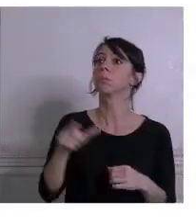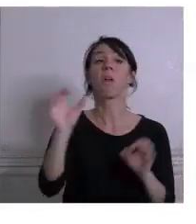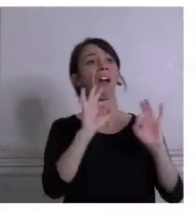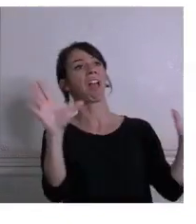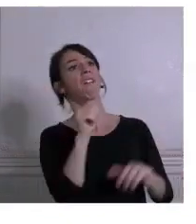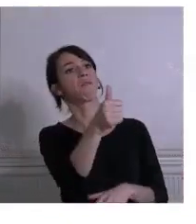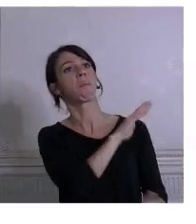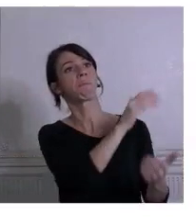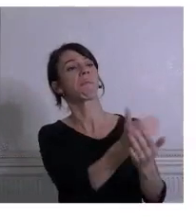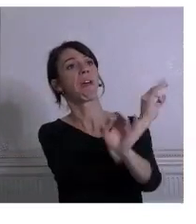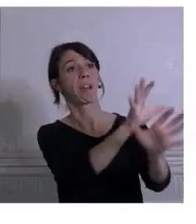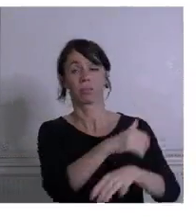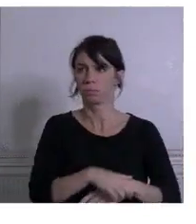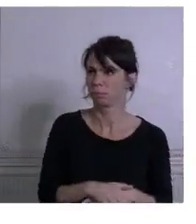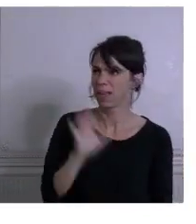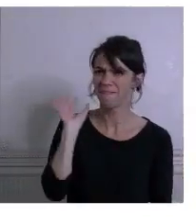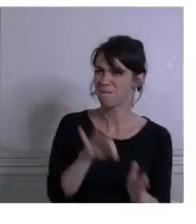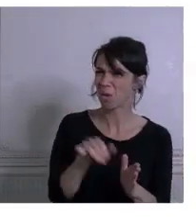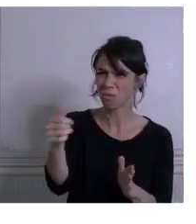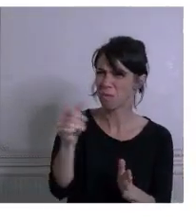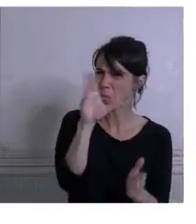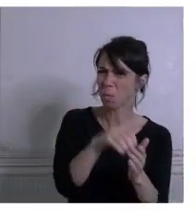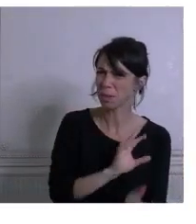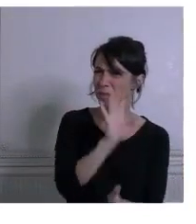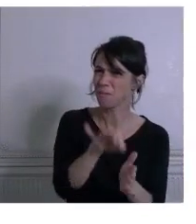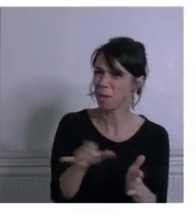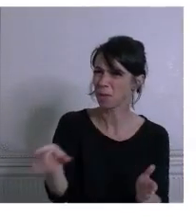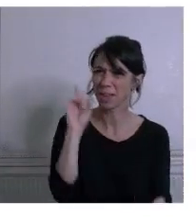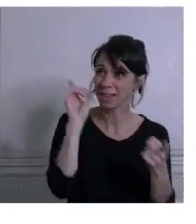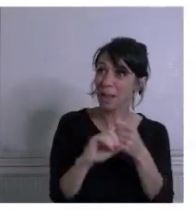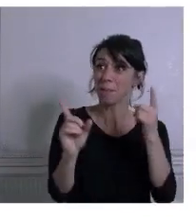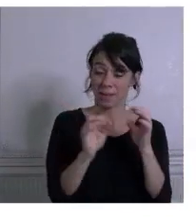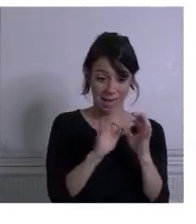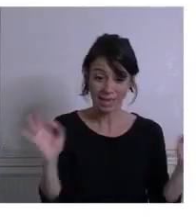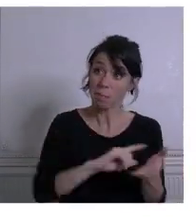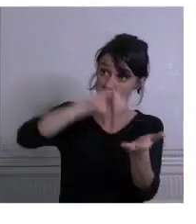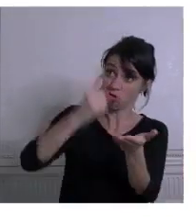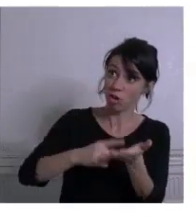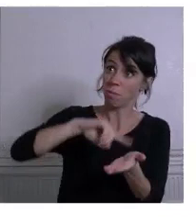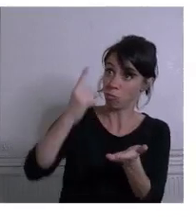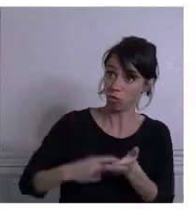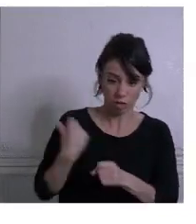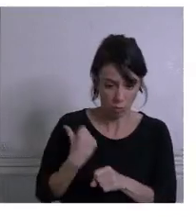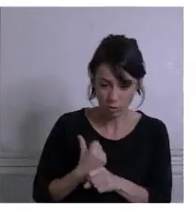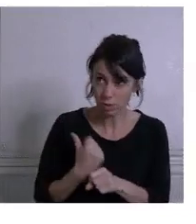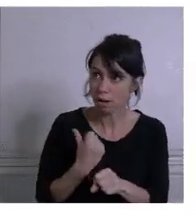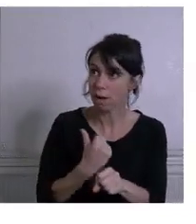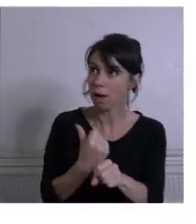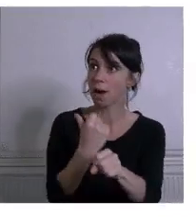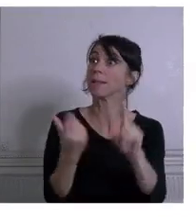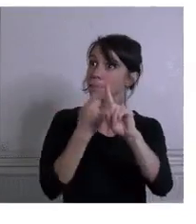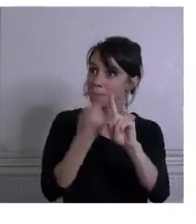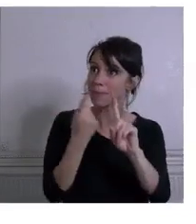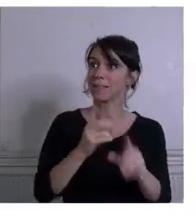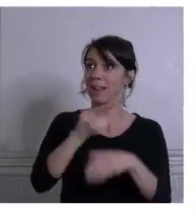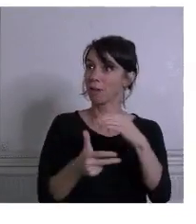les collectivités ne soient pas pénalisées et fassent un choix, voire un équilibrage entre le budget et la continuité des services publics. À Bordeaux, il y a une